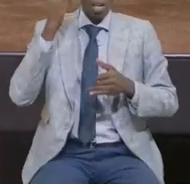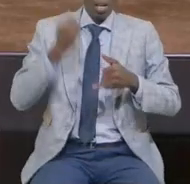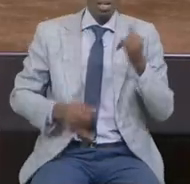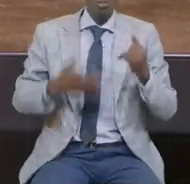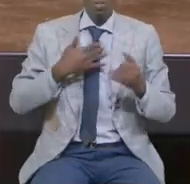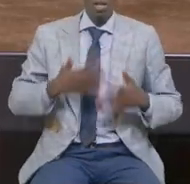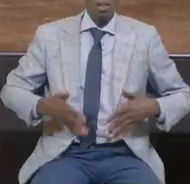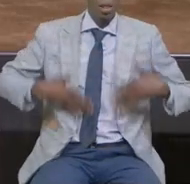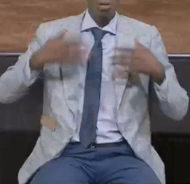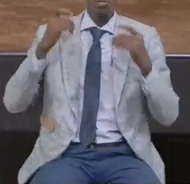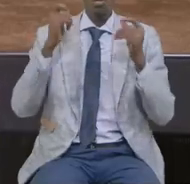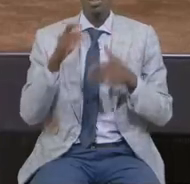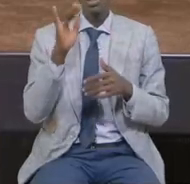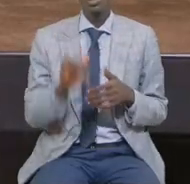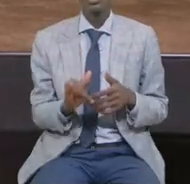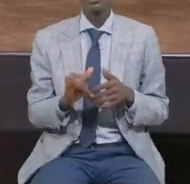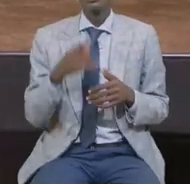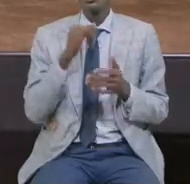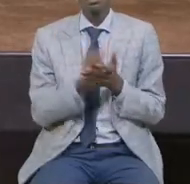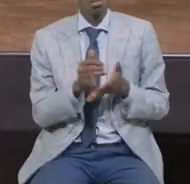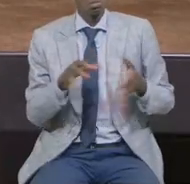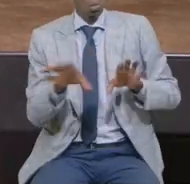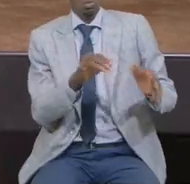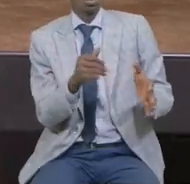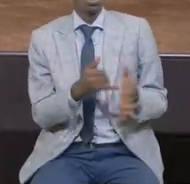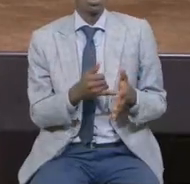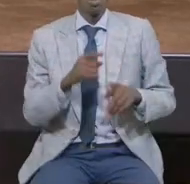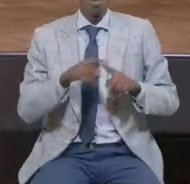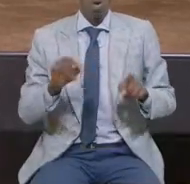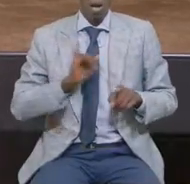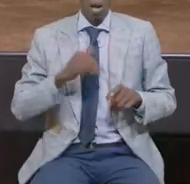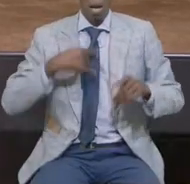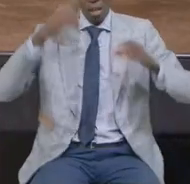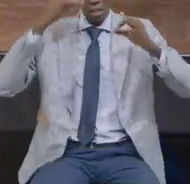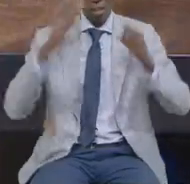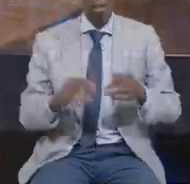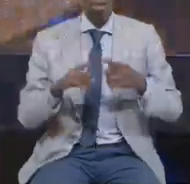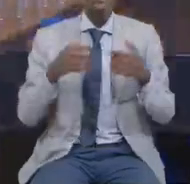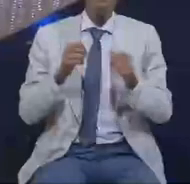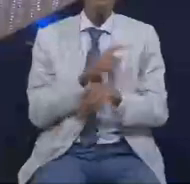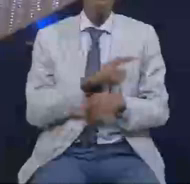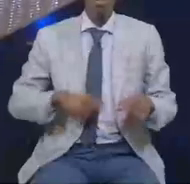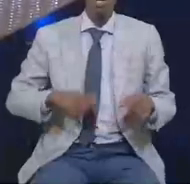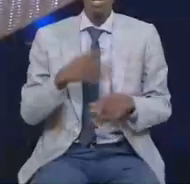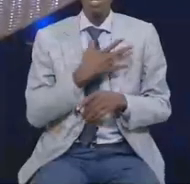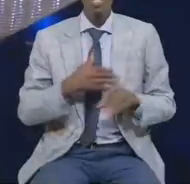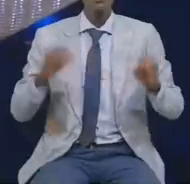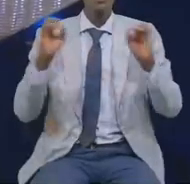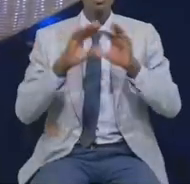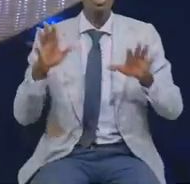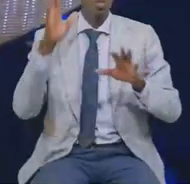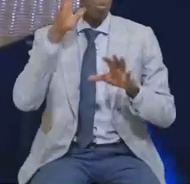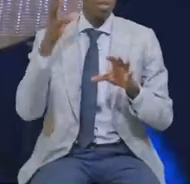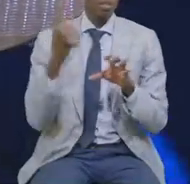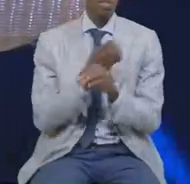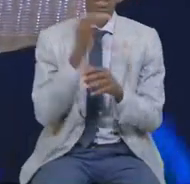décidé que tu vas servir Dieu et que rien ne va ôter cette décision, cette consécration de